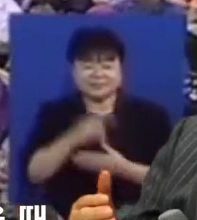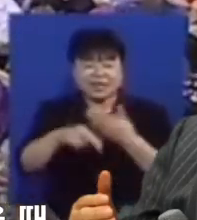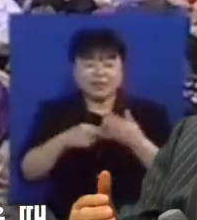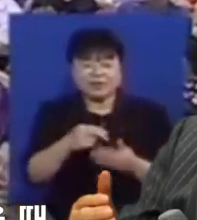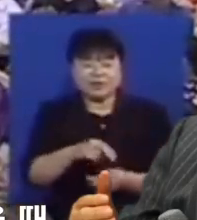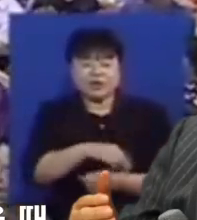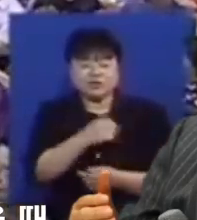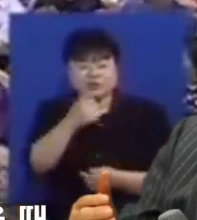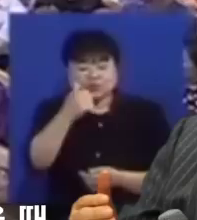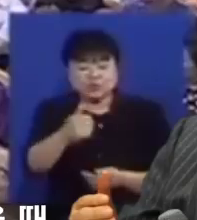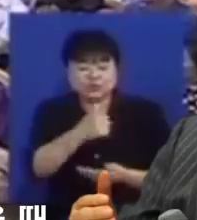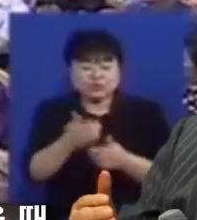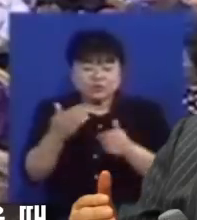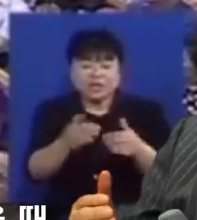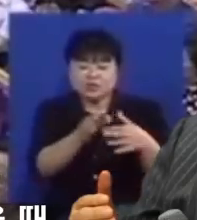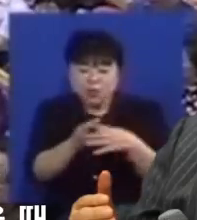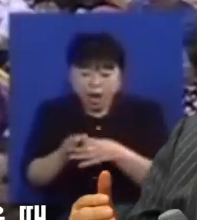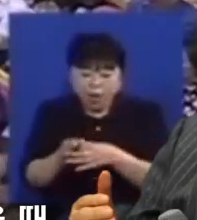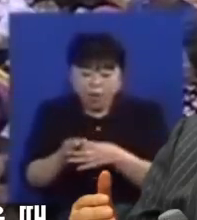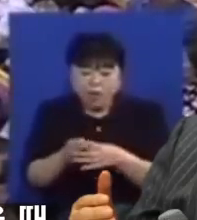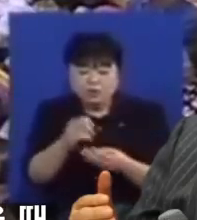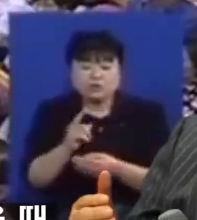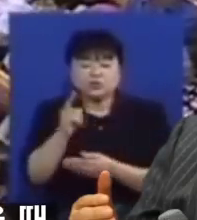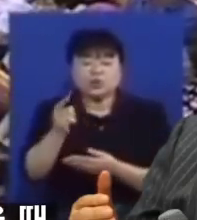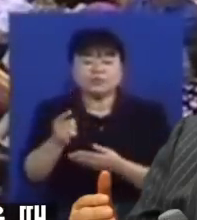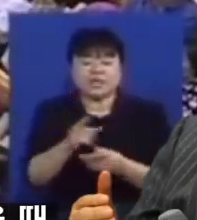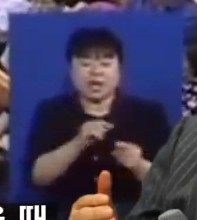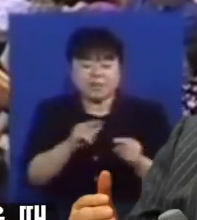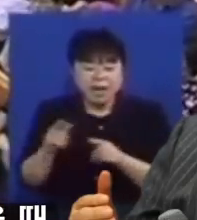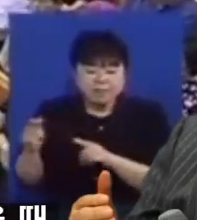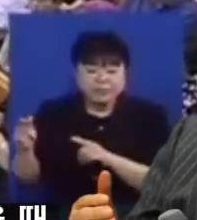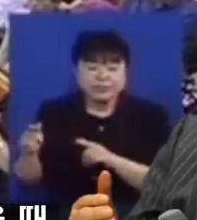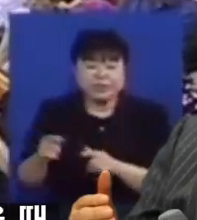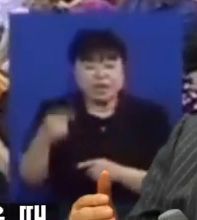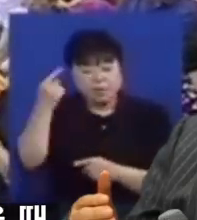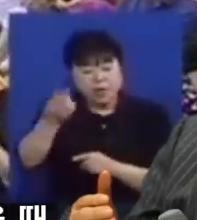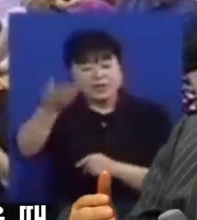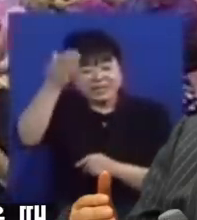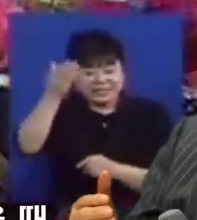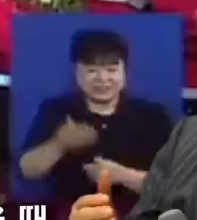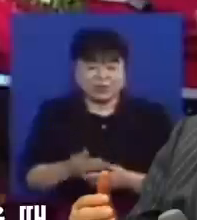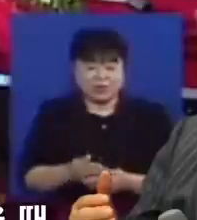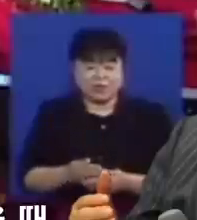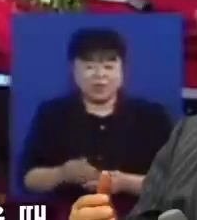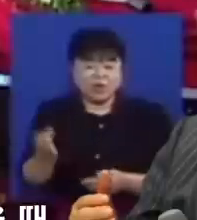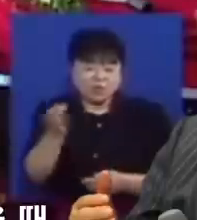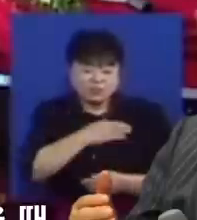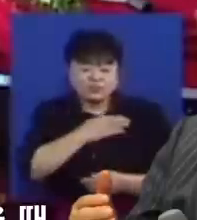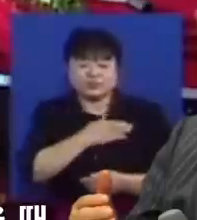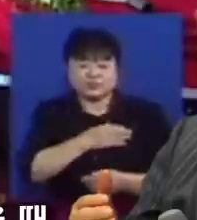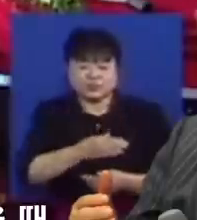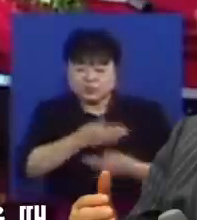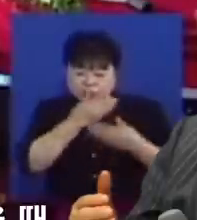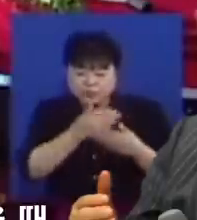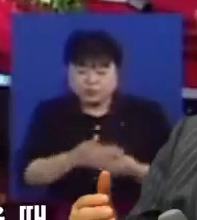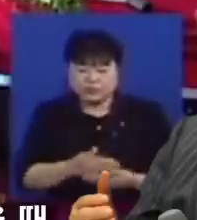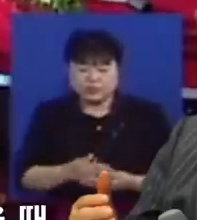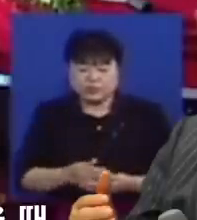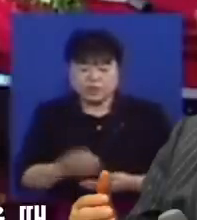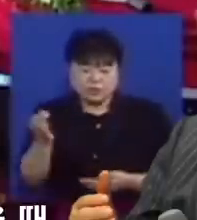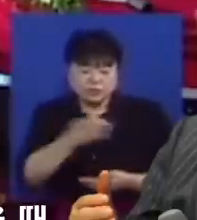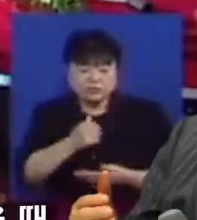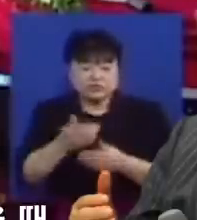야훼여 주권도 주께 속하여 사오니 주는 높으사 만물의 머리이심이니이다. 부와 귀가